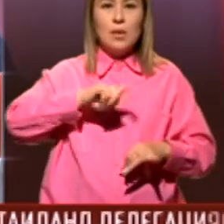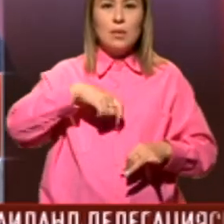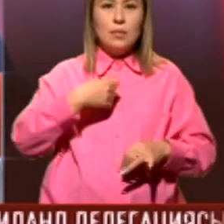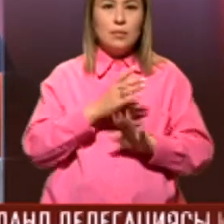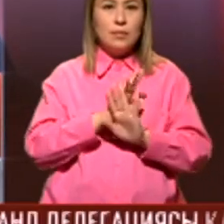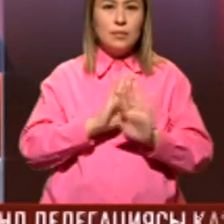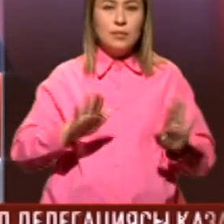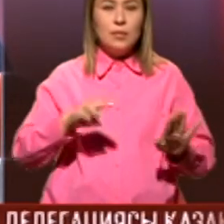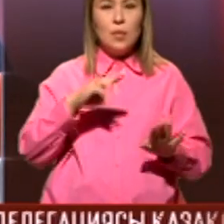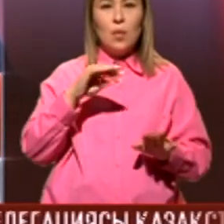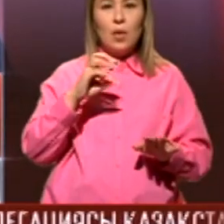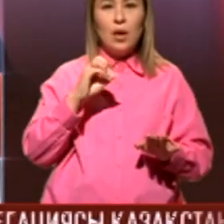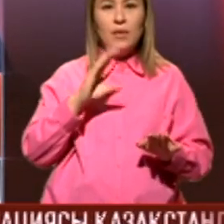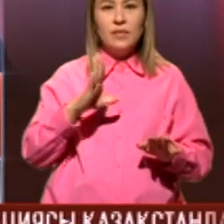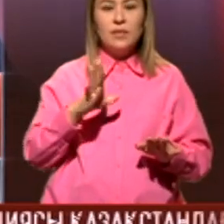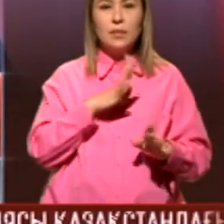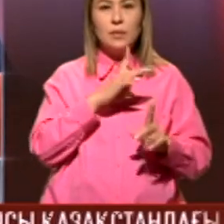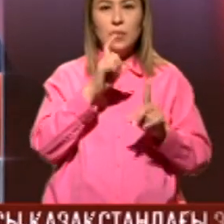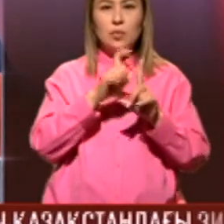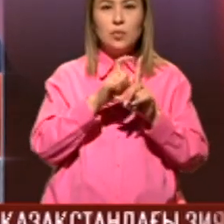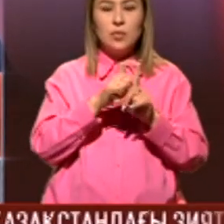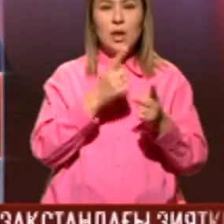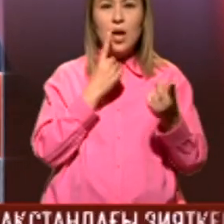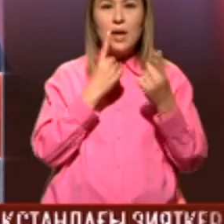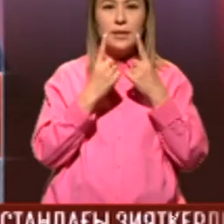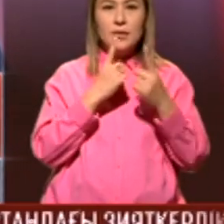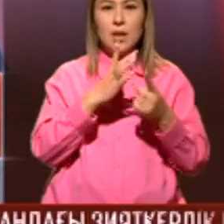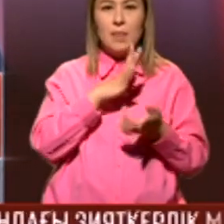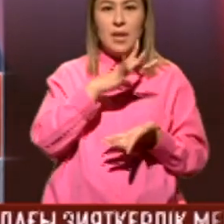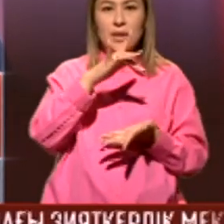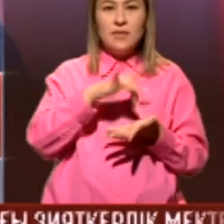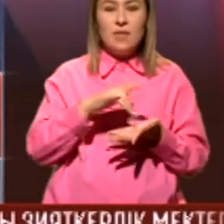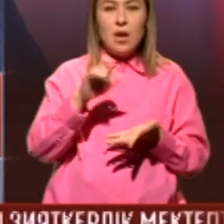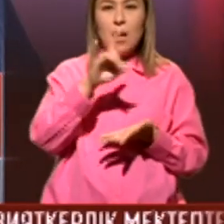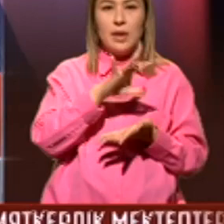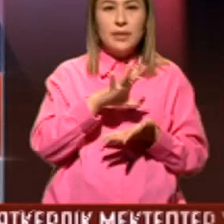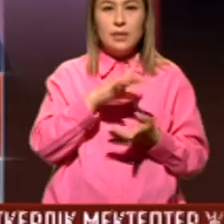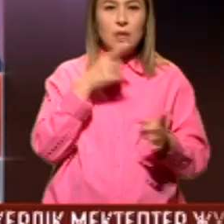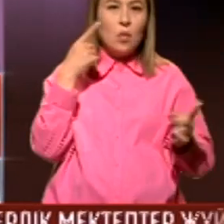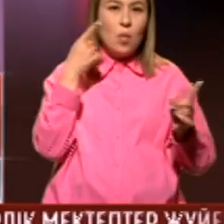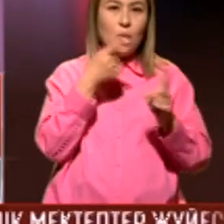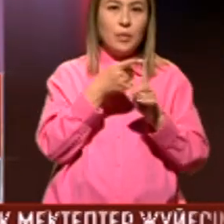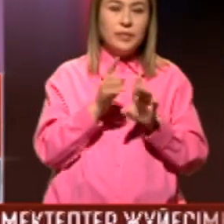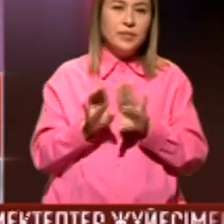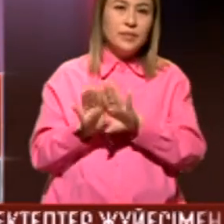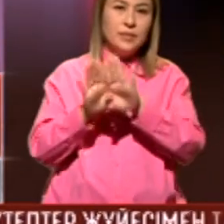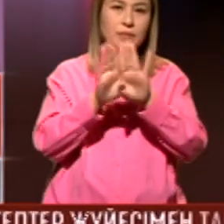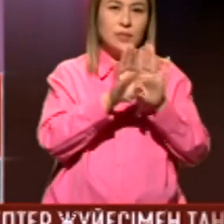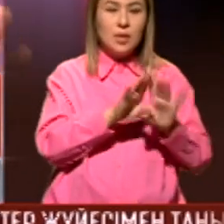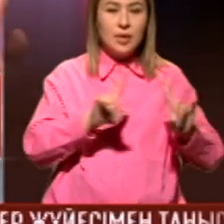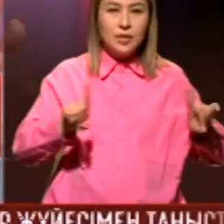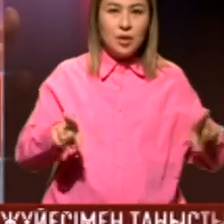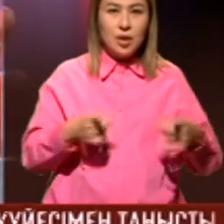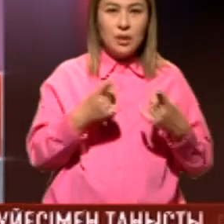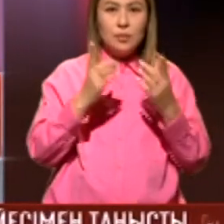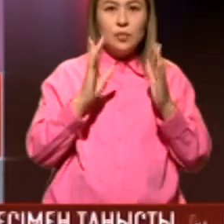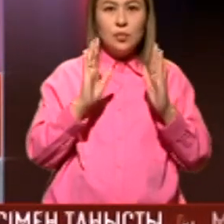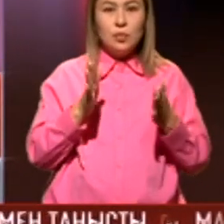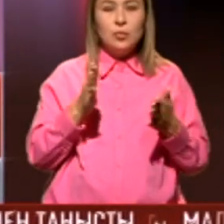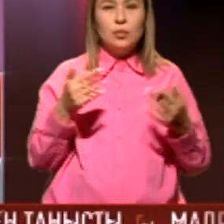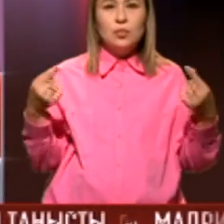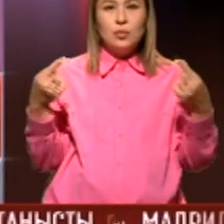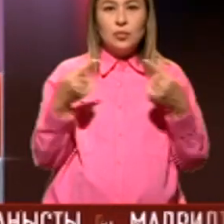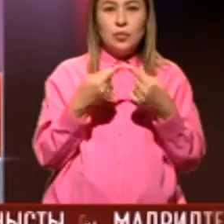аузынан президентіміздің айтылды, ортасында атылған бір тал оқ тұтас аймаққа жаңғырып тұрады. Бұл сөз шынымен